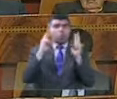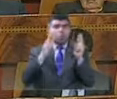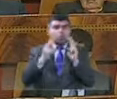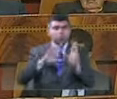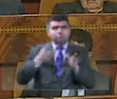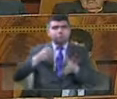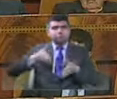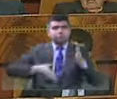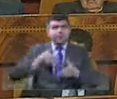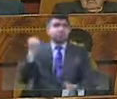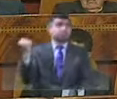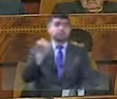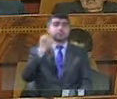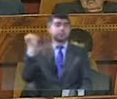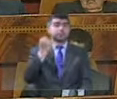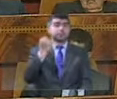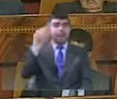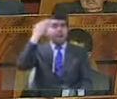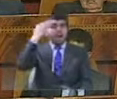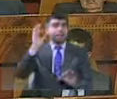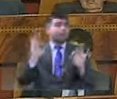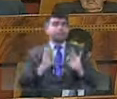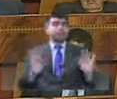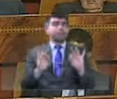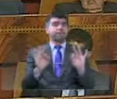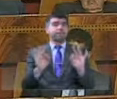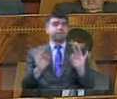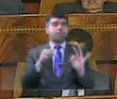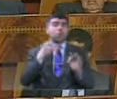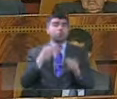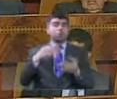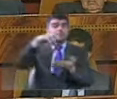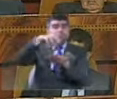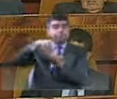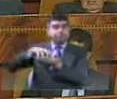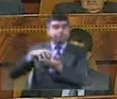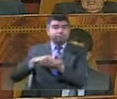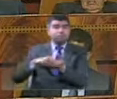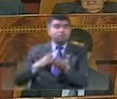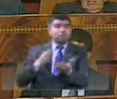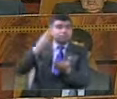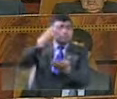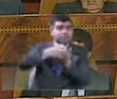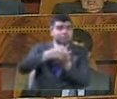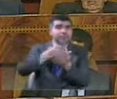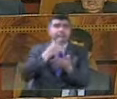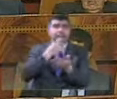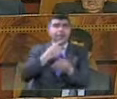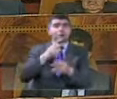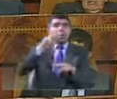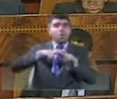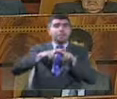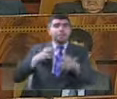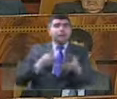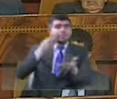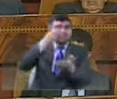الفنية، بعض المنشآت الفنية وكذلك الإشكالات المطروحة على مستوى بعض المراكز اللي كيمر منها الطريق السريع تازل حسيمة، والتحدي